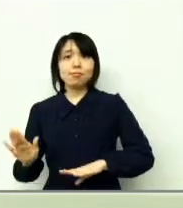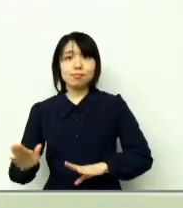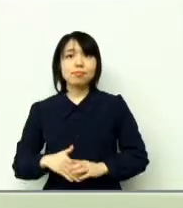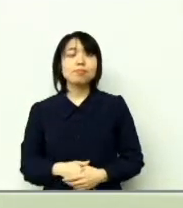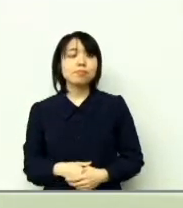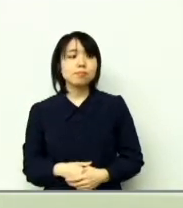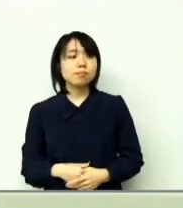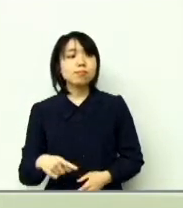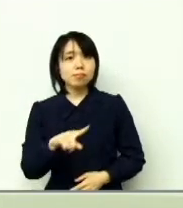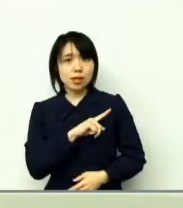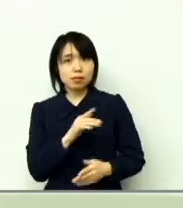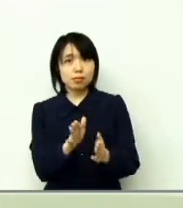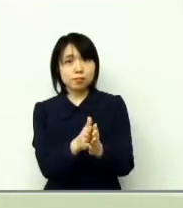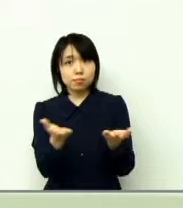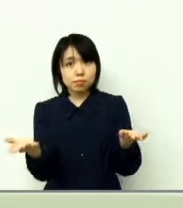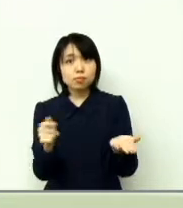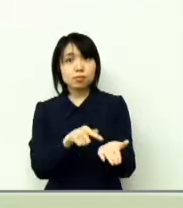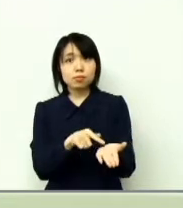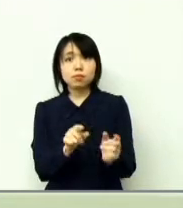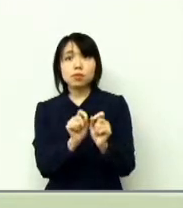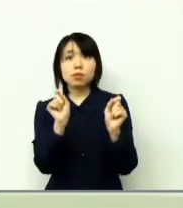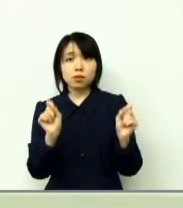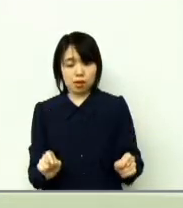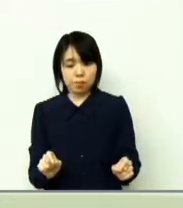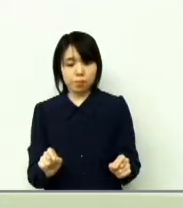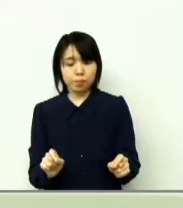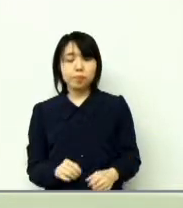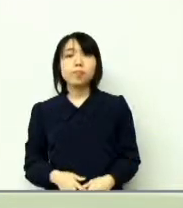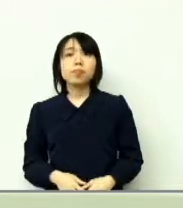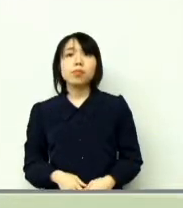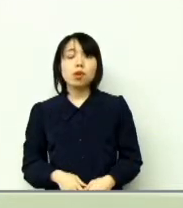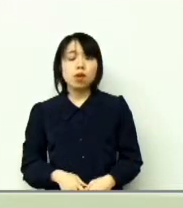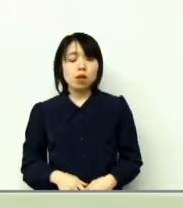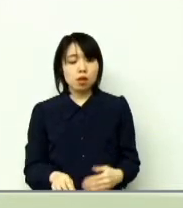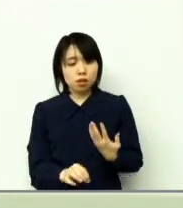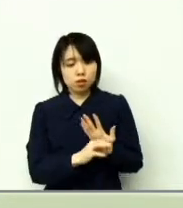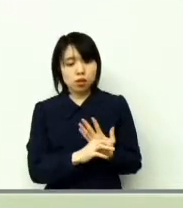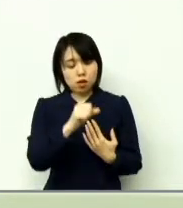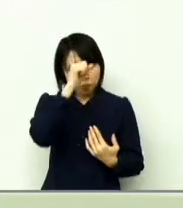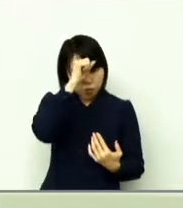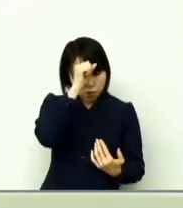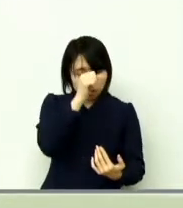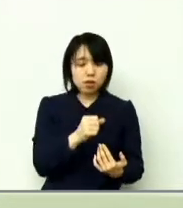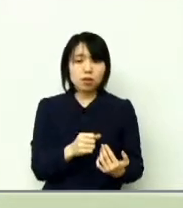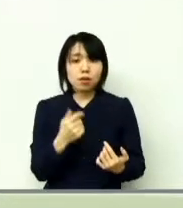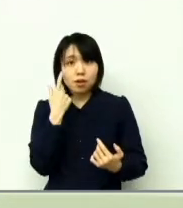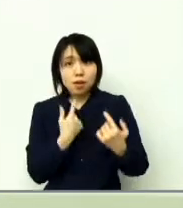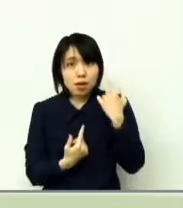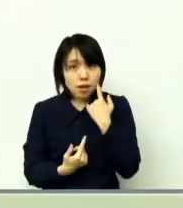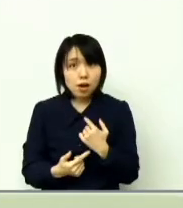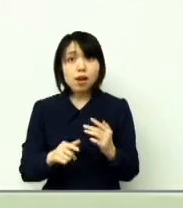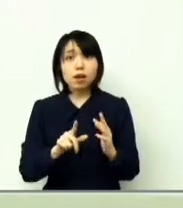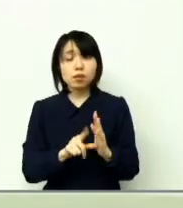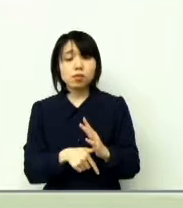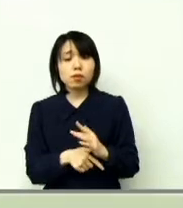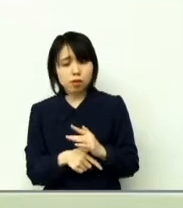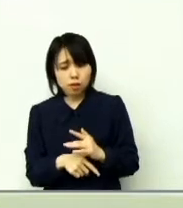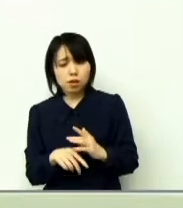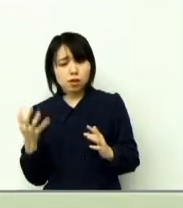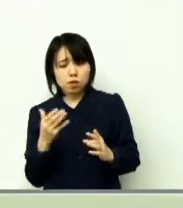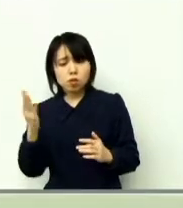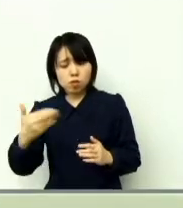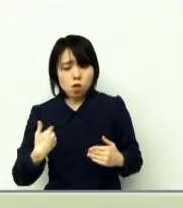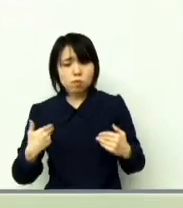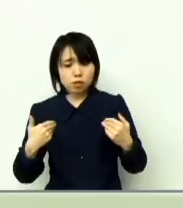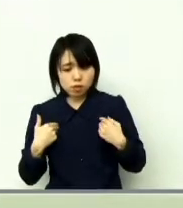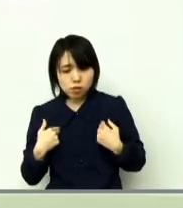ガイドにつきましては、病気や怪我をしたときためらわずに救急車を呼んでほしい症状や判断に